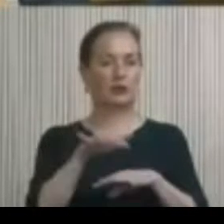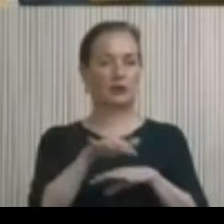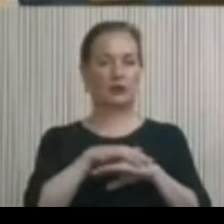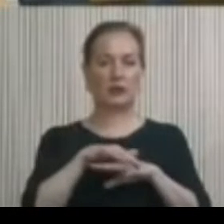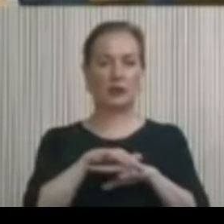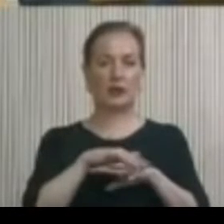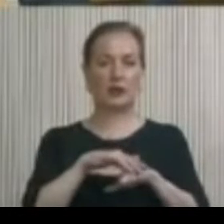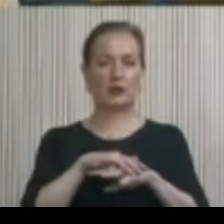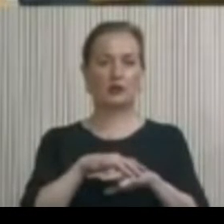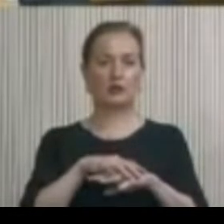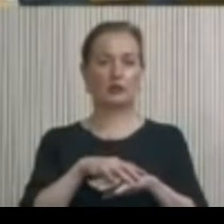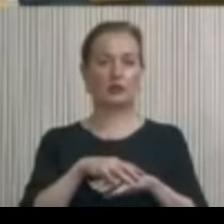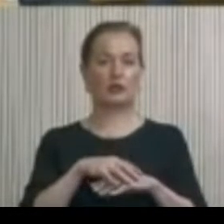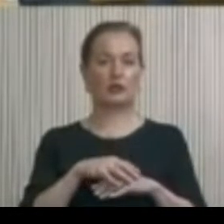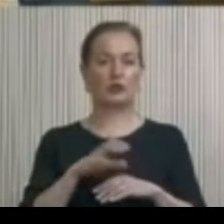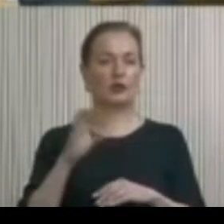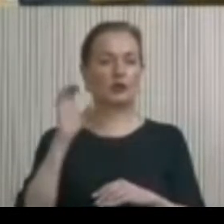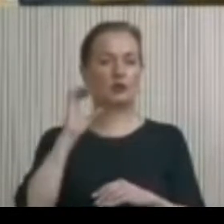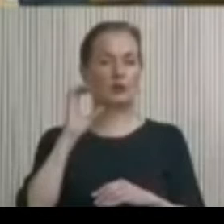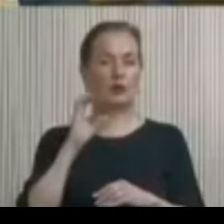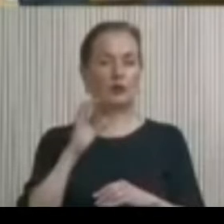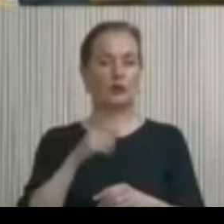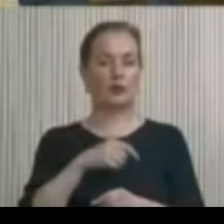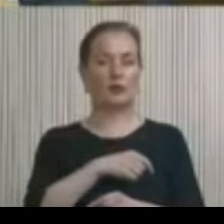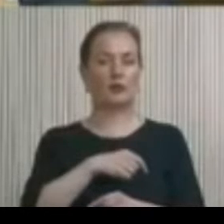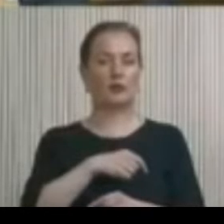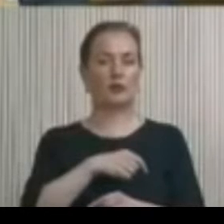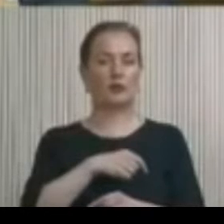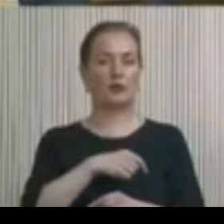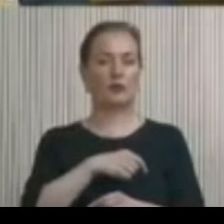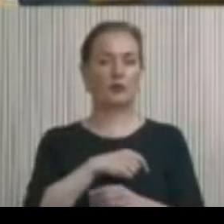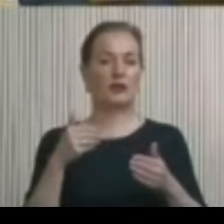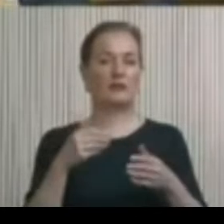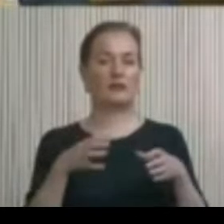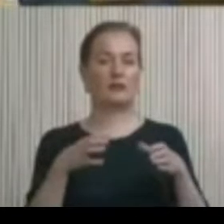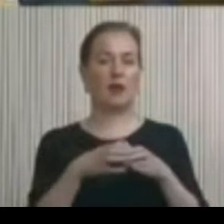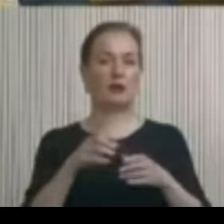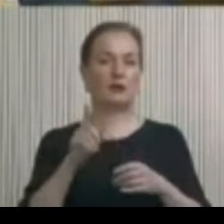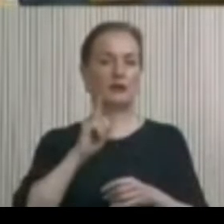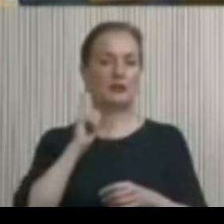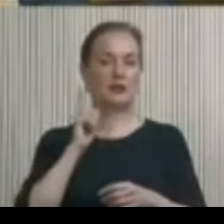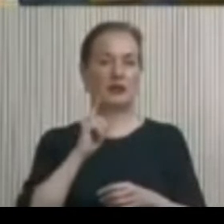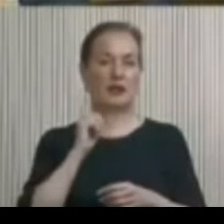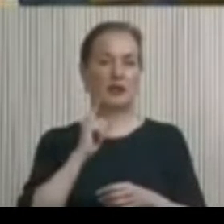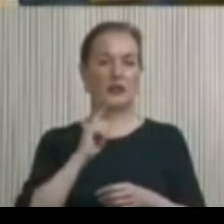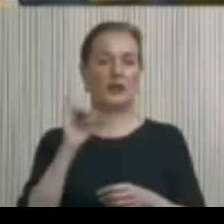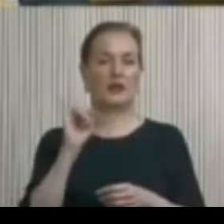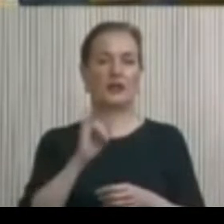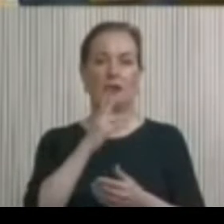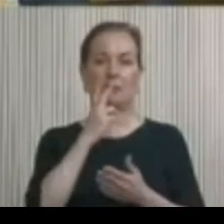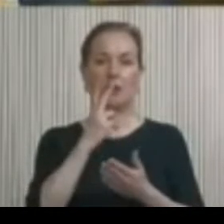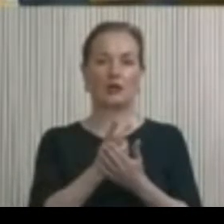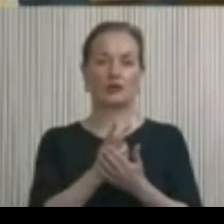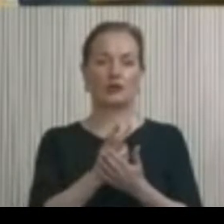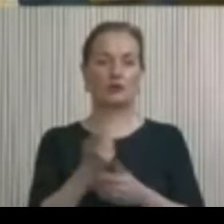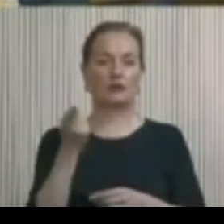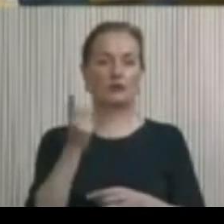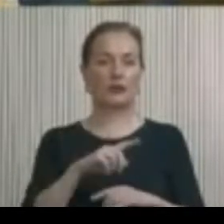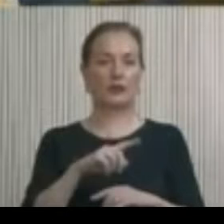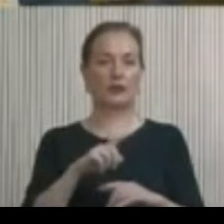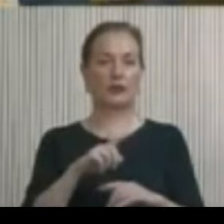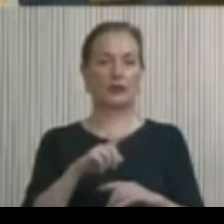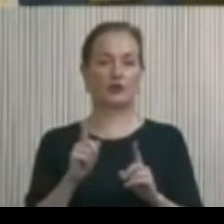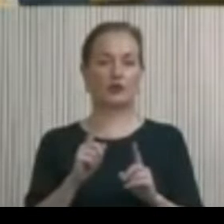слухати народ, але слухає місцевих князьків і нових депутатів від партії «Зелених». І ми